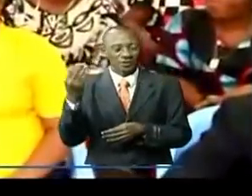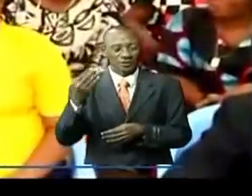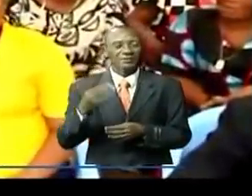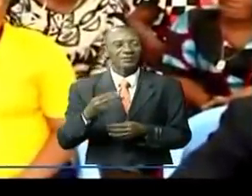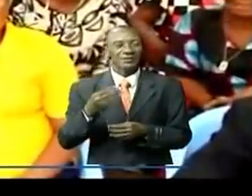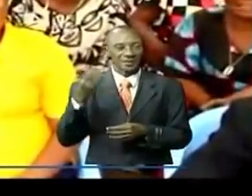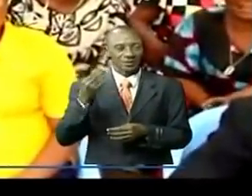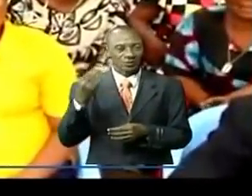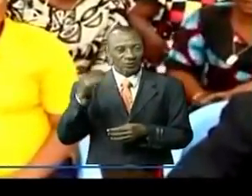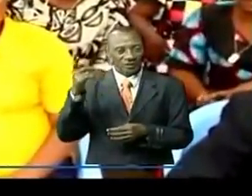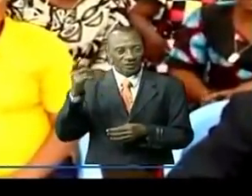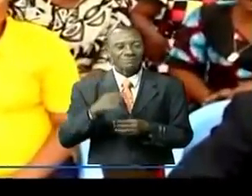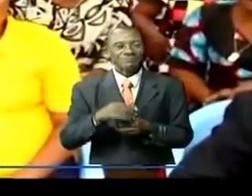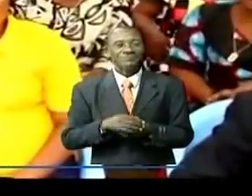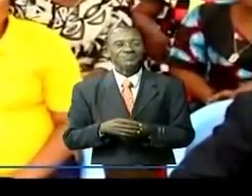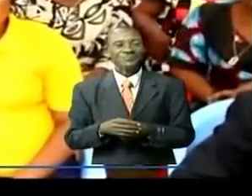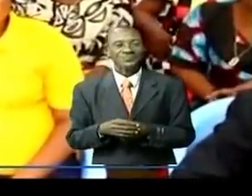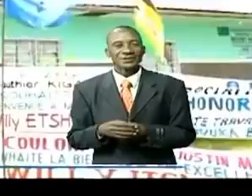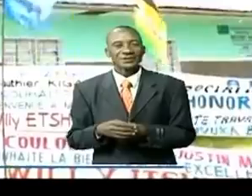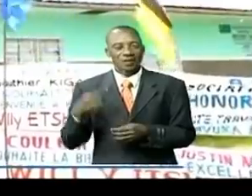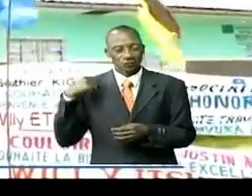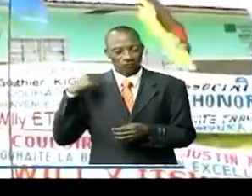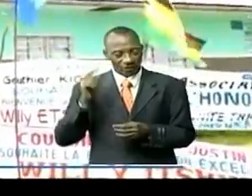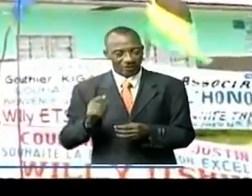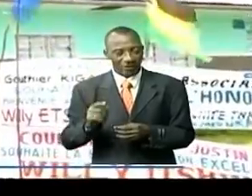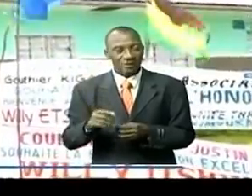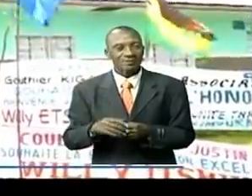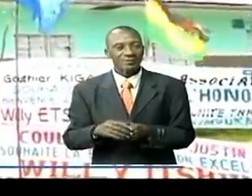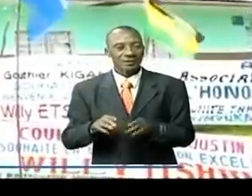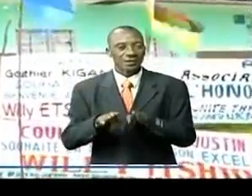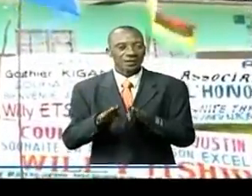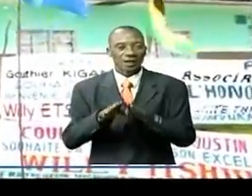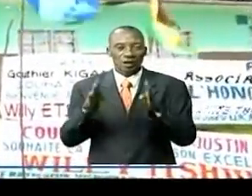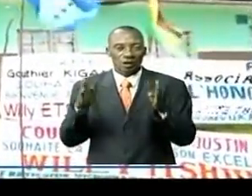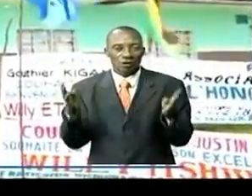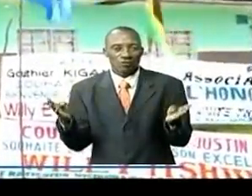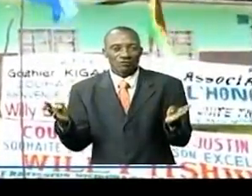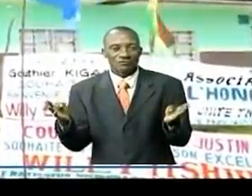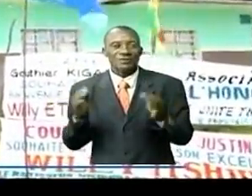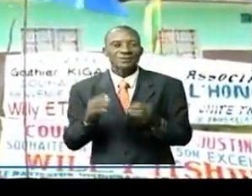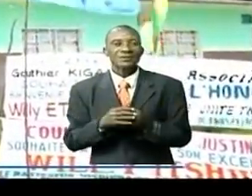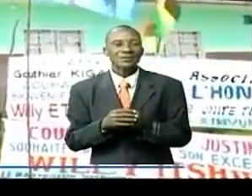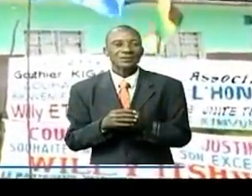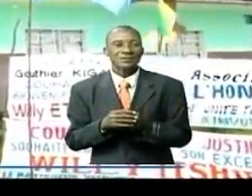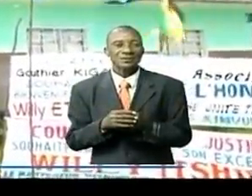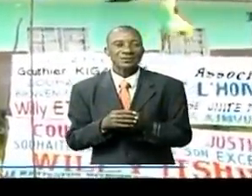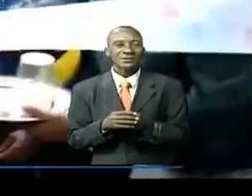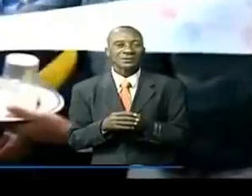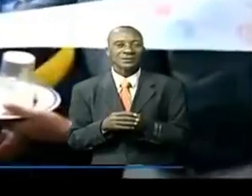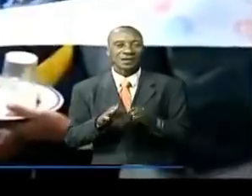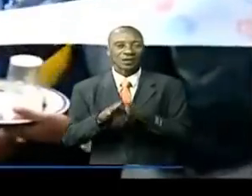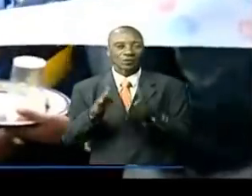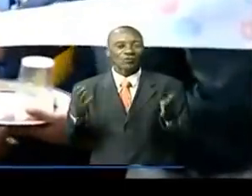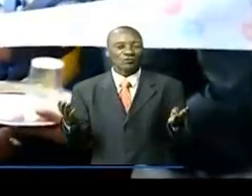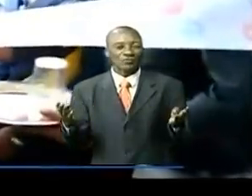à Beyabipangu, à Kikwit, le gouverneur Ichundala a inauguré une maternité moderne dénommée Ingade